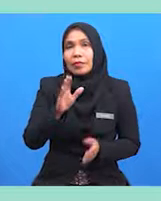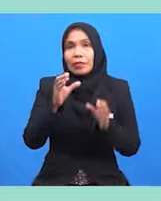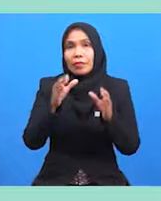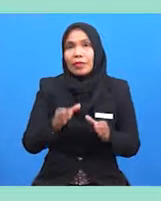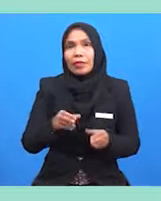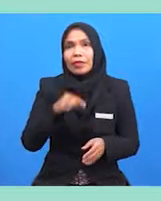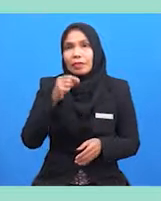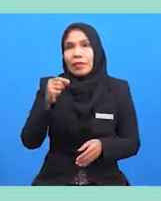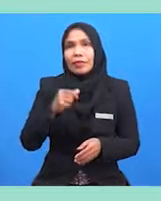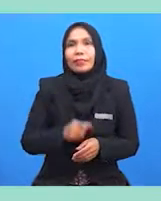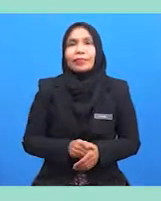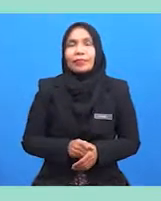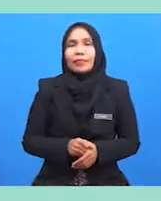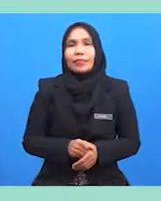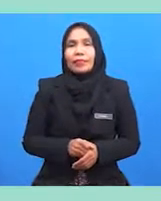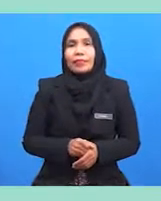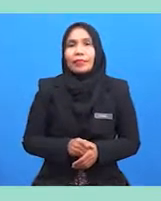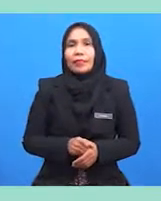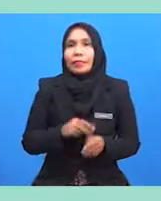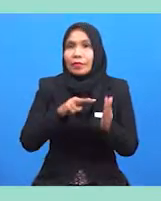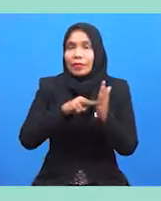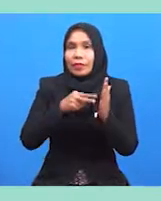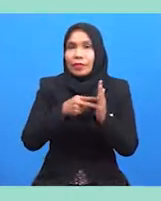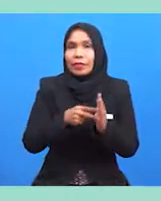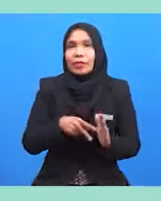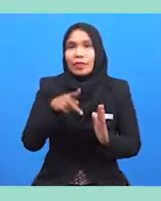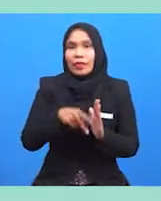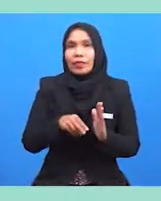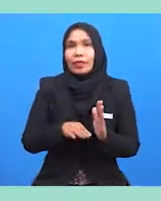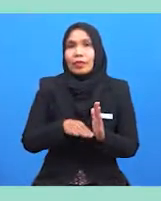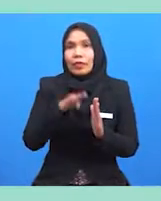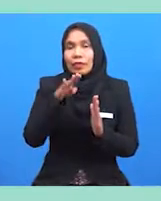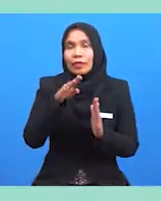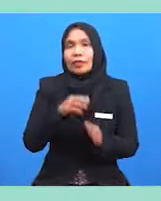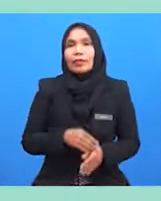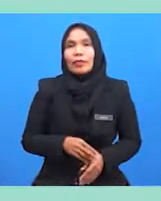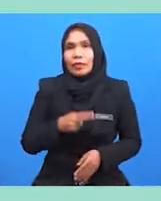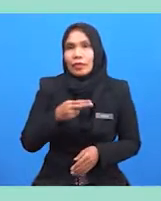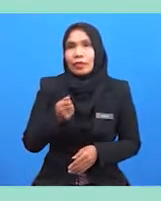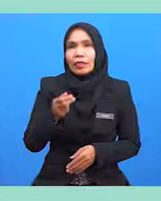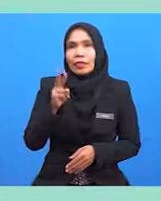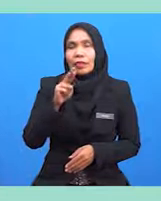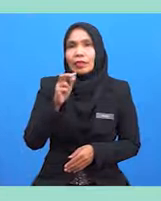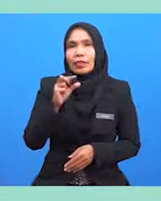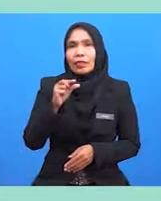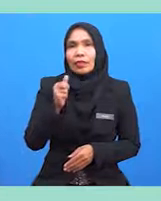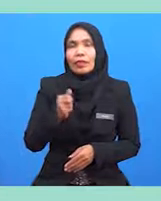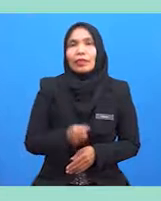sahaja. Ini bererti kenaikan harga boleh menyebabkan kuasa beli menurun.